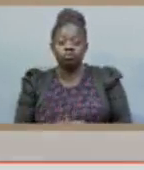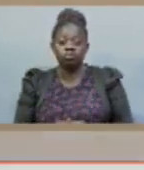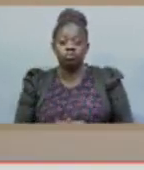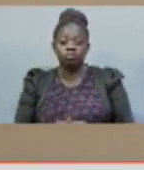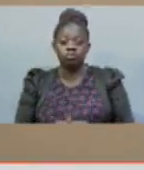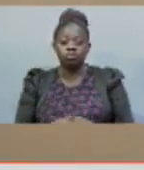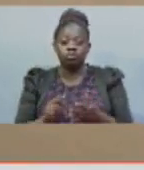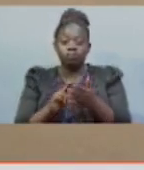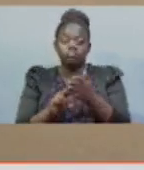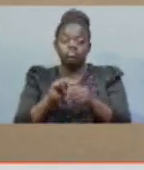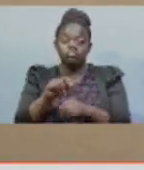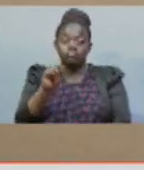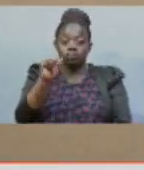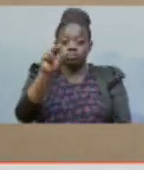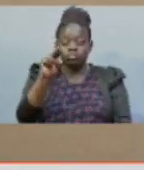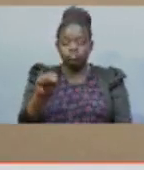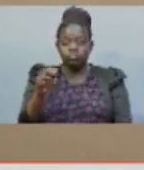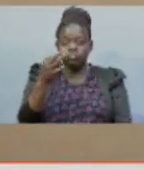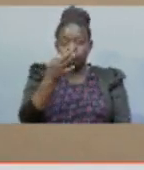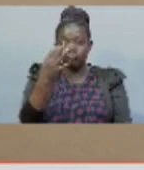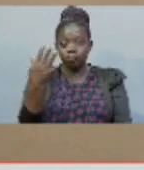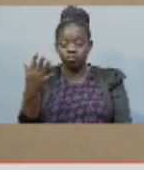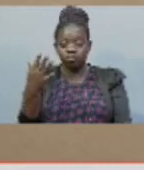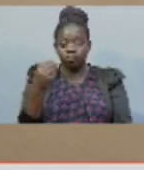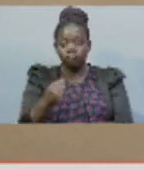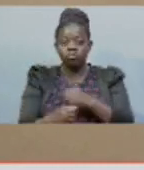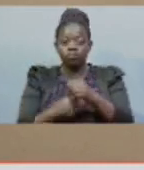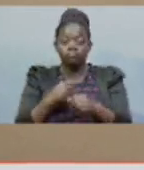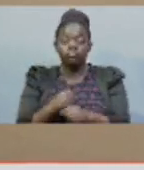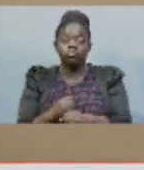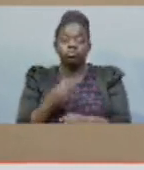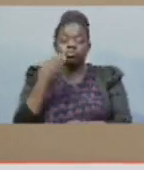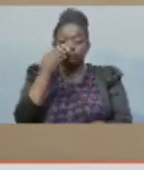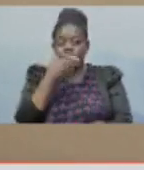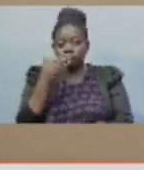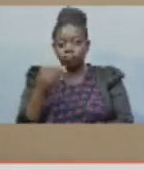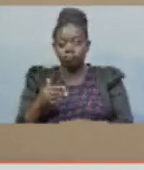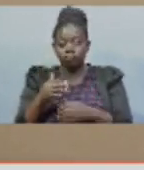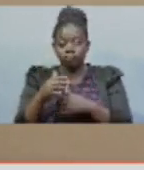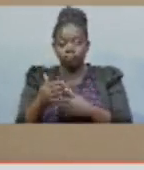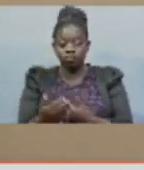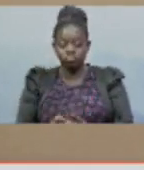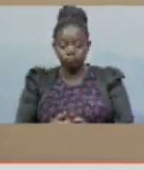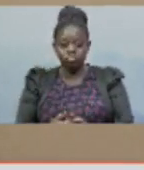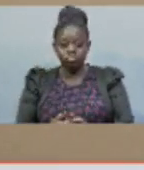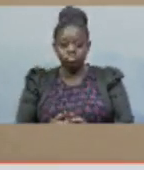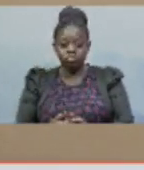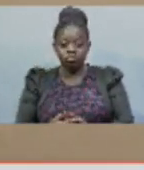likozesa tons emitwalo asatu mu etaano omwaka egya butto oba n'okusukamu